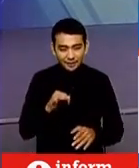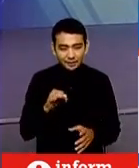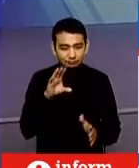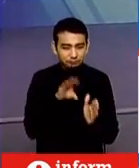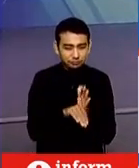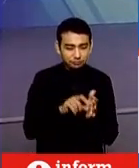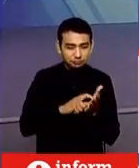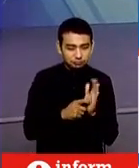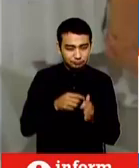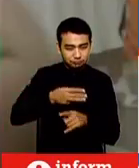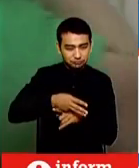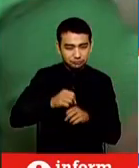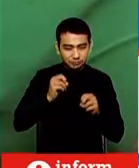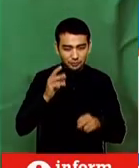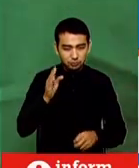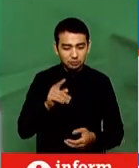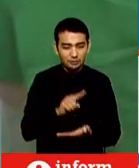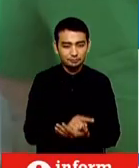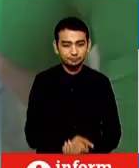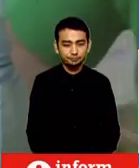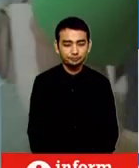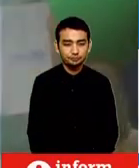камеры видеонаблюдения.